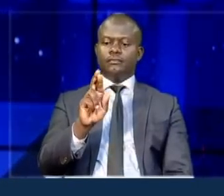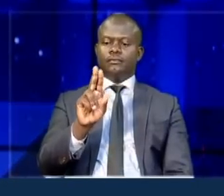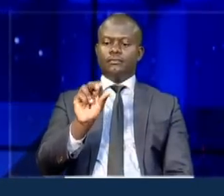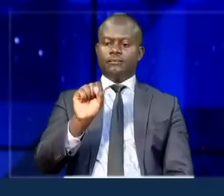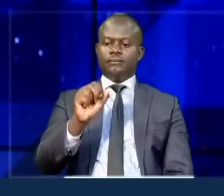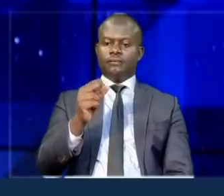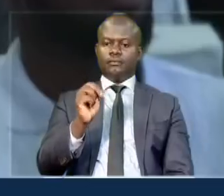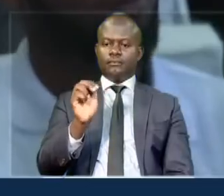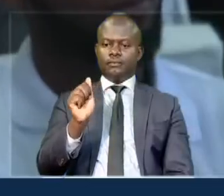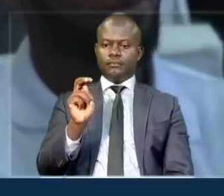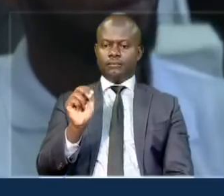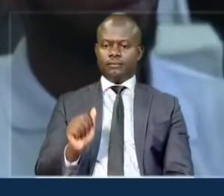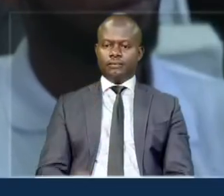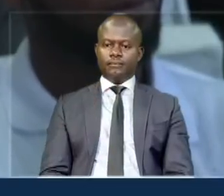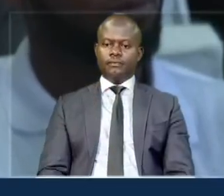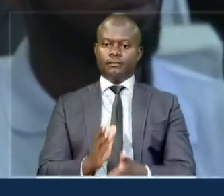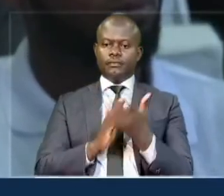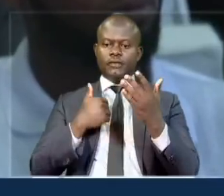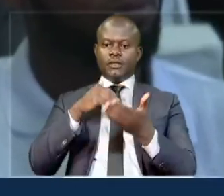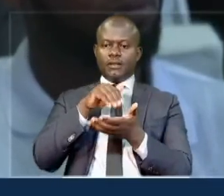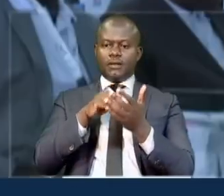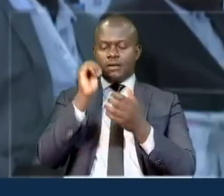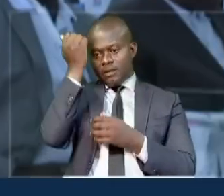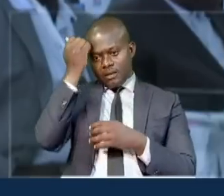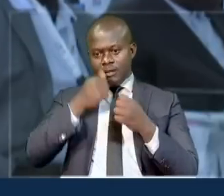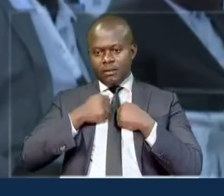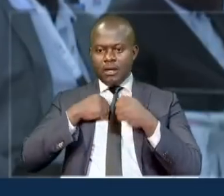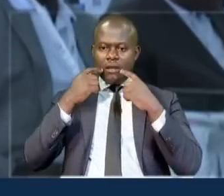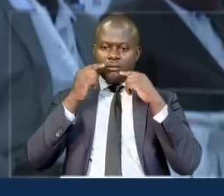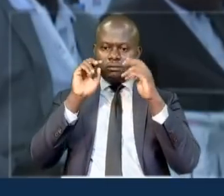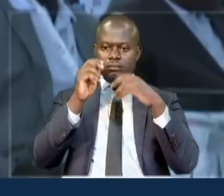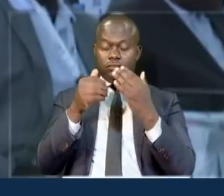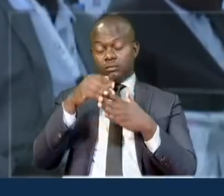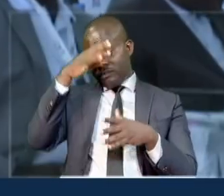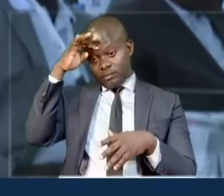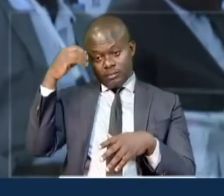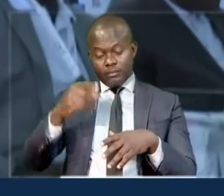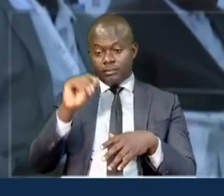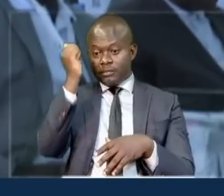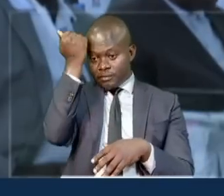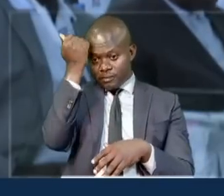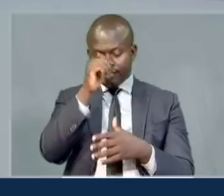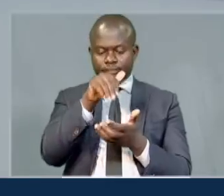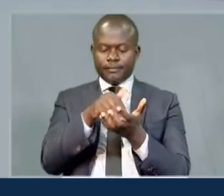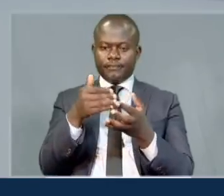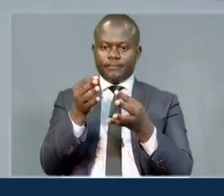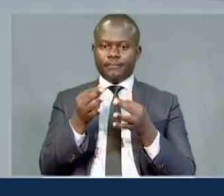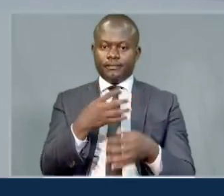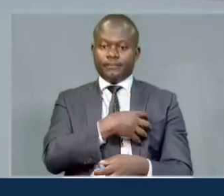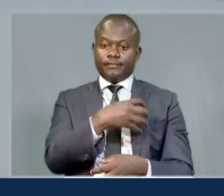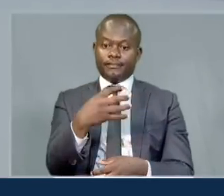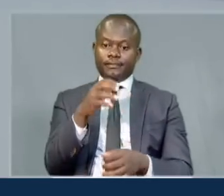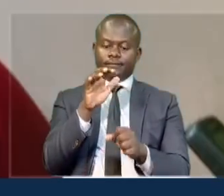Pio Bamwe mu bafite ibigo by'ubwishingizi mu Rwanda bavuga ko bakigorwa no kwishingira ibigo bifite imari nini